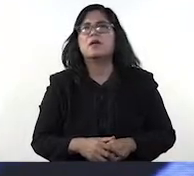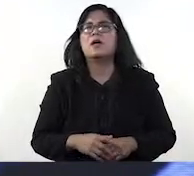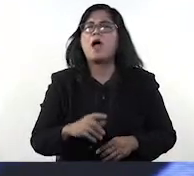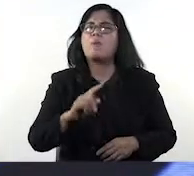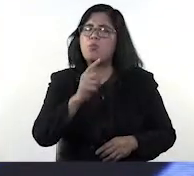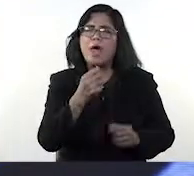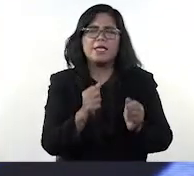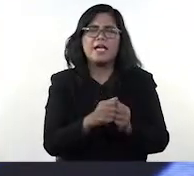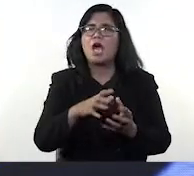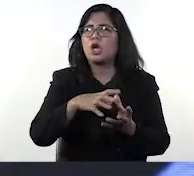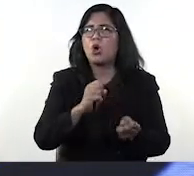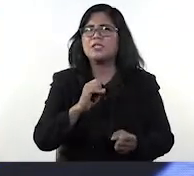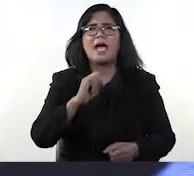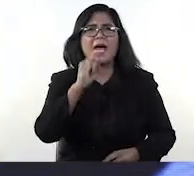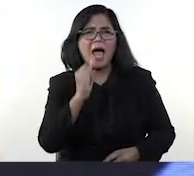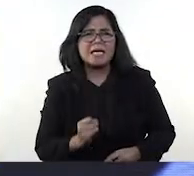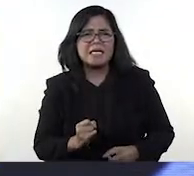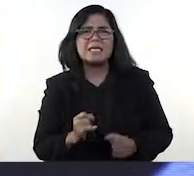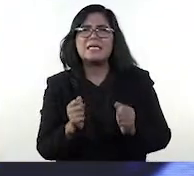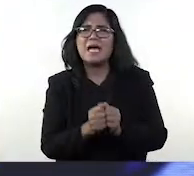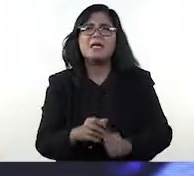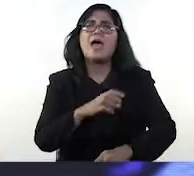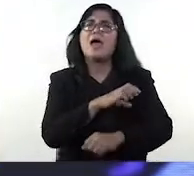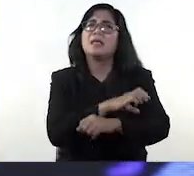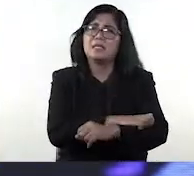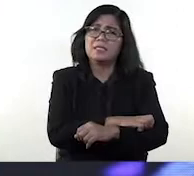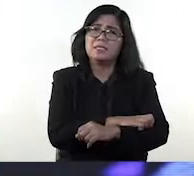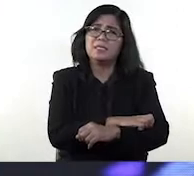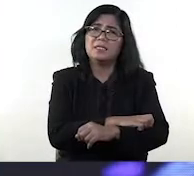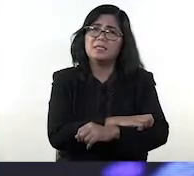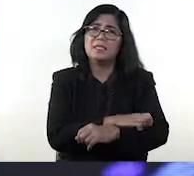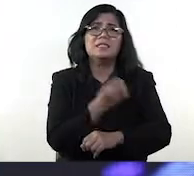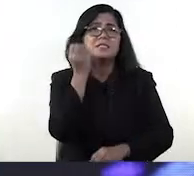bilang kamu sudah mulai dengan road jangan kamu mengakhirinya dengan daging